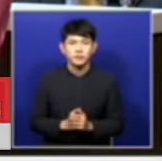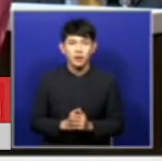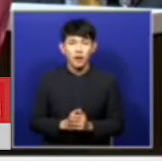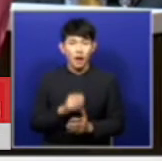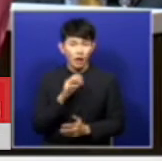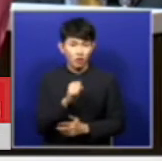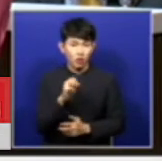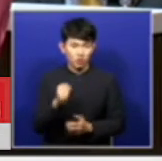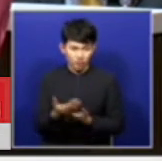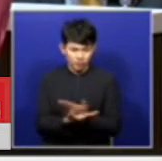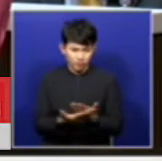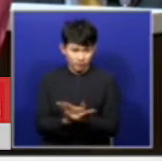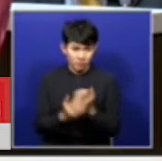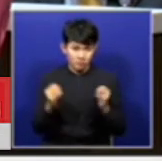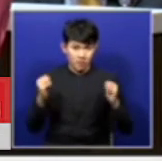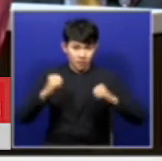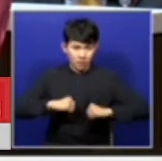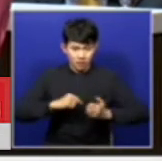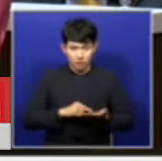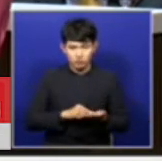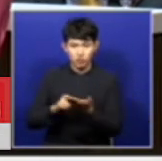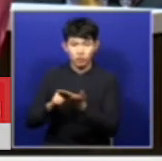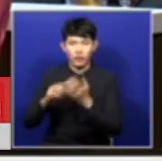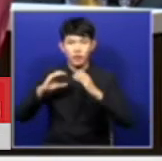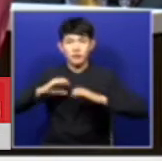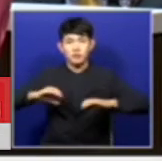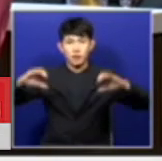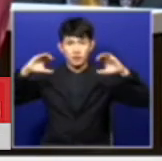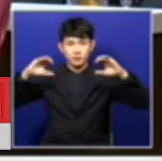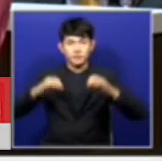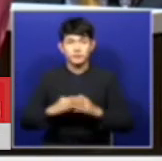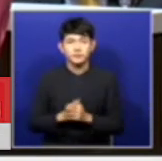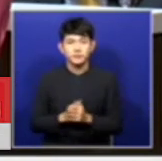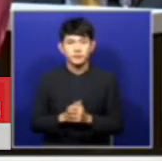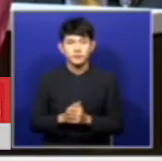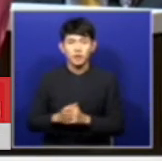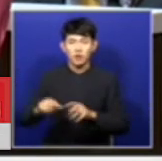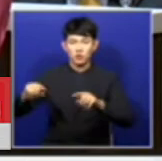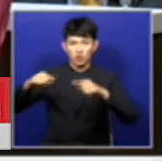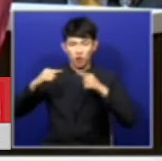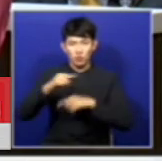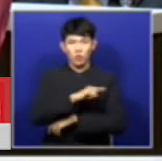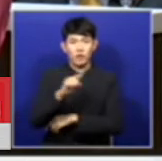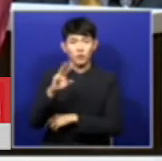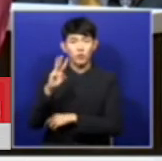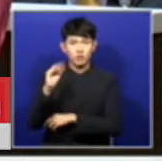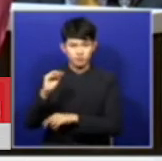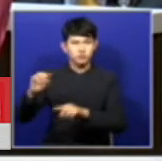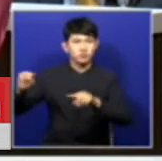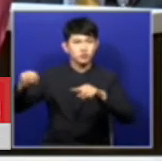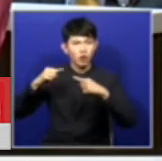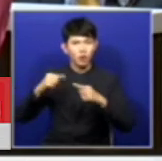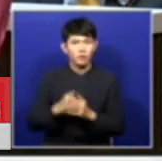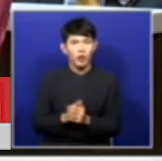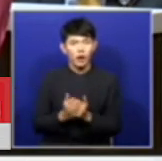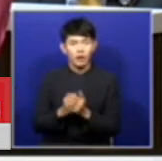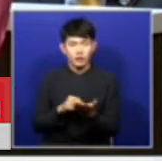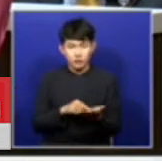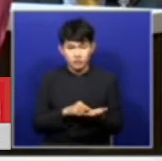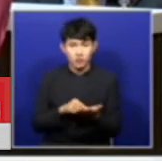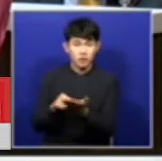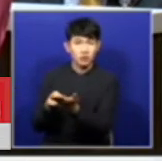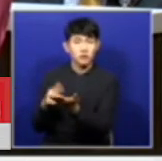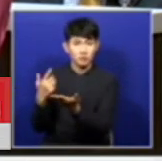าแล้วจะนำส่งไปยังรัฐบาลรัฐบาลต้องตอบภายใน60วันครับว่าสิ่งที่ท่านได้มีข้อเสนอแนะ